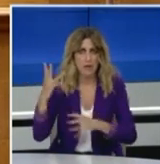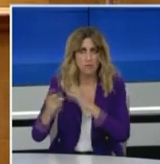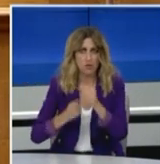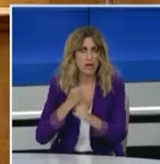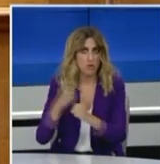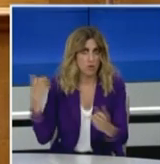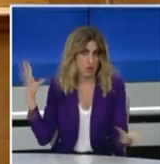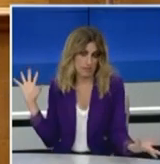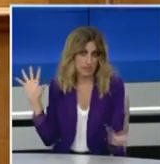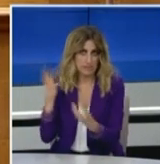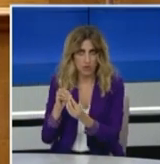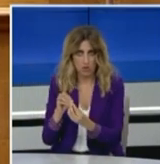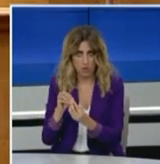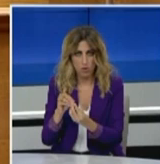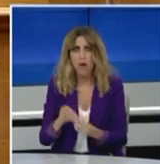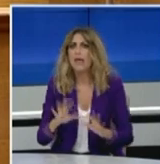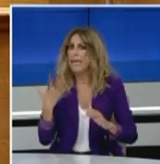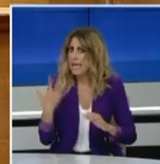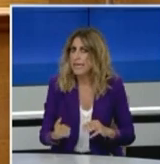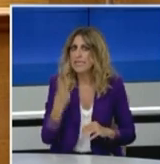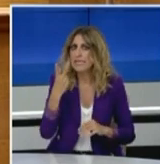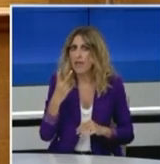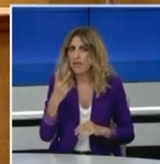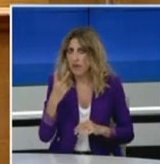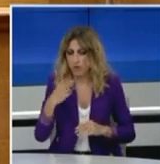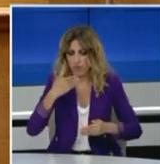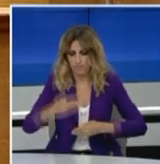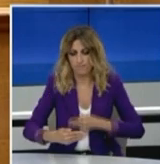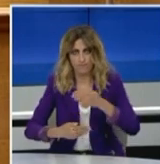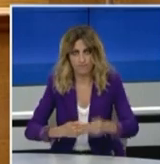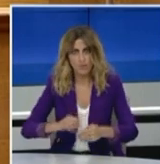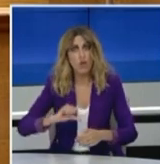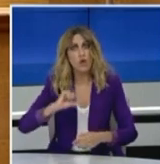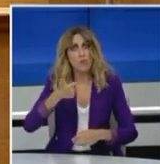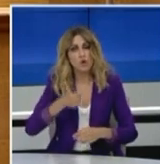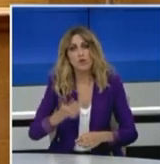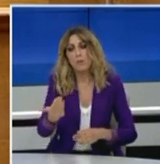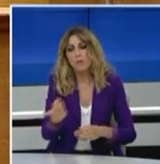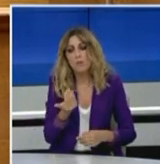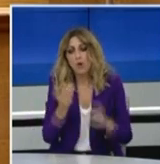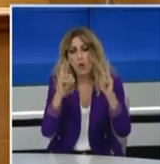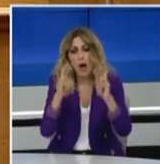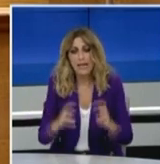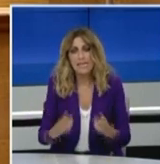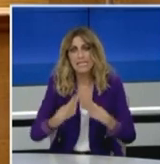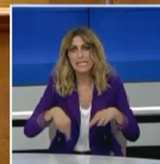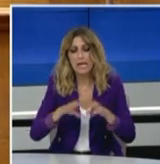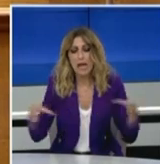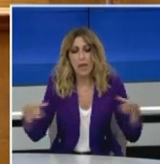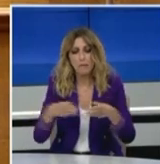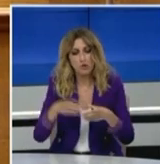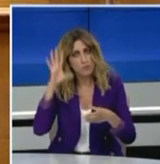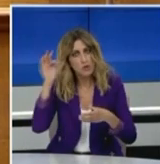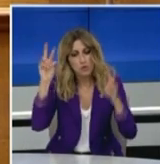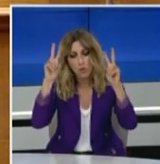σε 2 εκδοχές. Η πρώτη εκδοχή ήταν η σύσταση Προανακριτικής Επιτροπής για τη διερεύνηση της